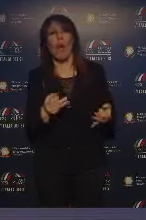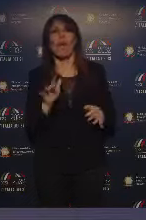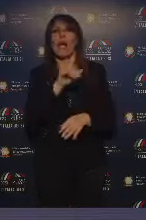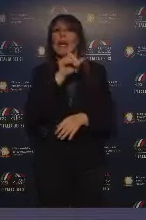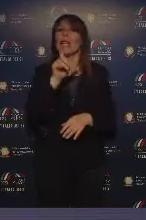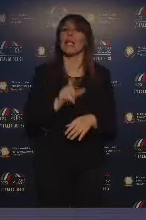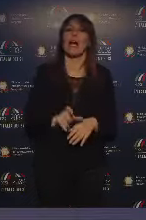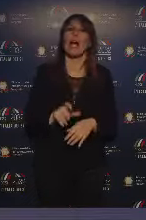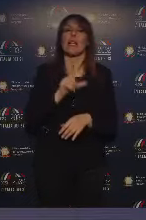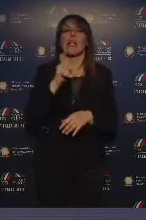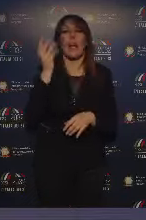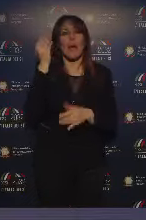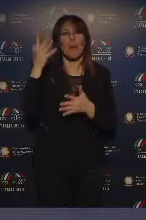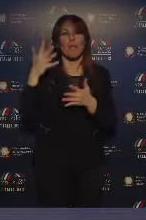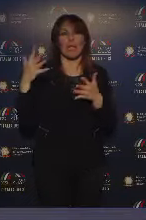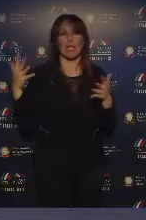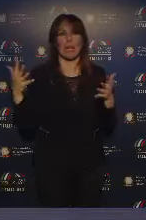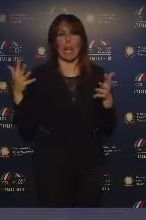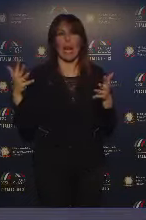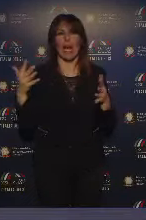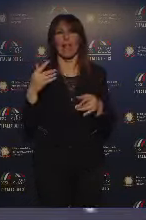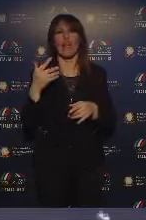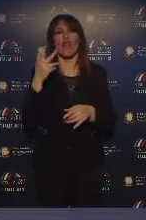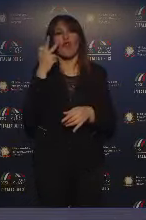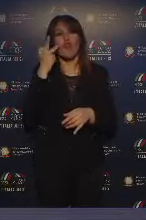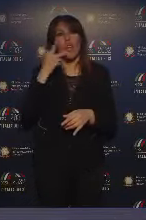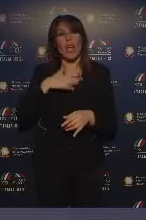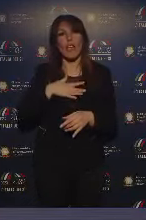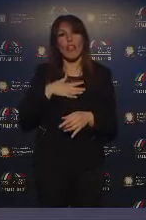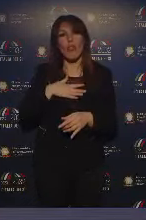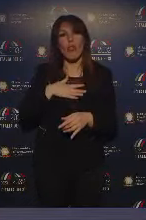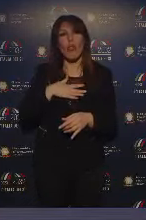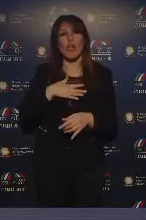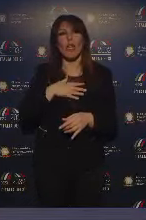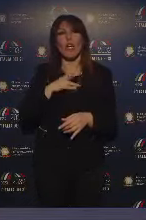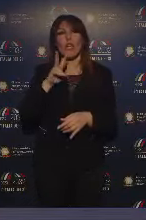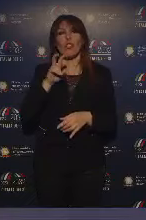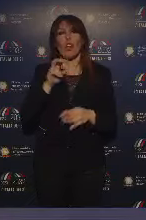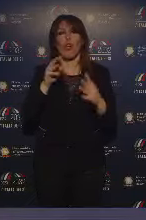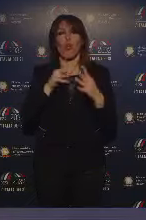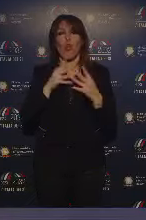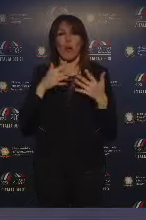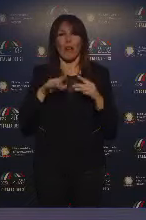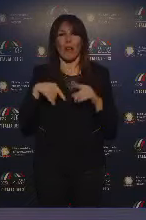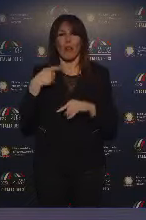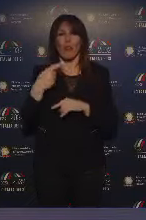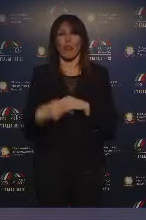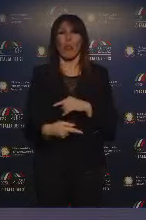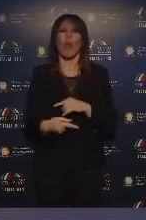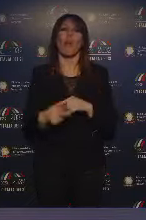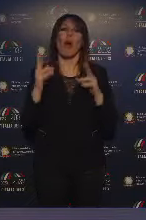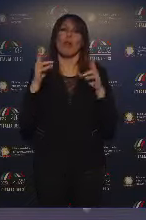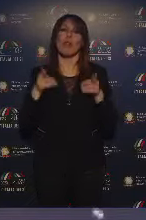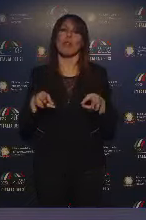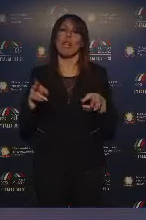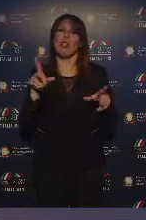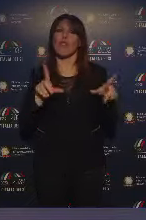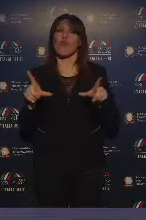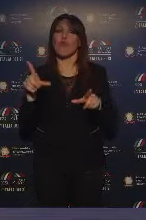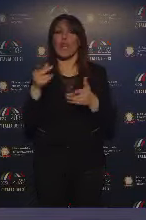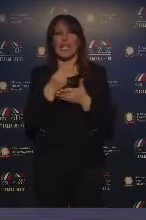perché ha pensato in grande i nostri genitori nel nel secondo dopoguerra hanno disegnato e costruito l'Autostrada del Sole